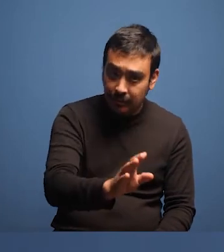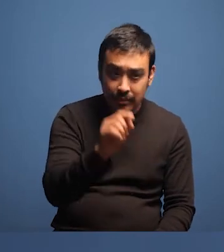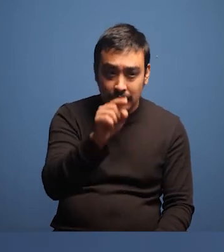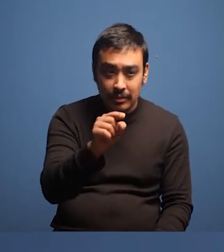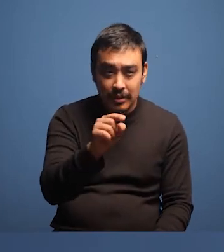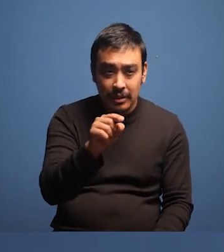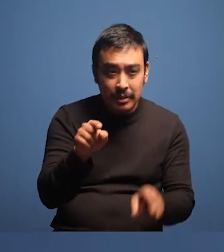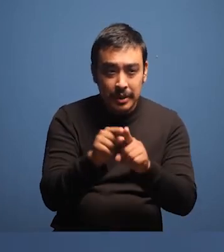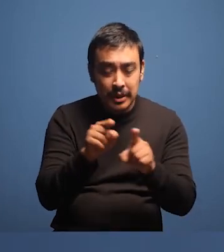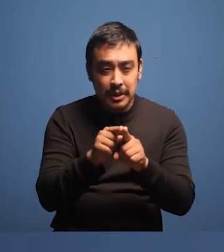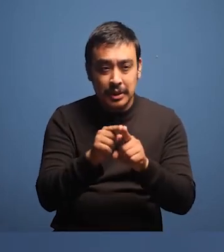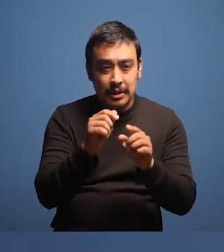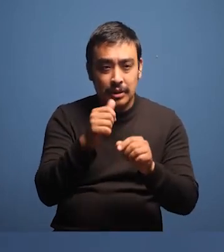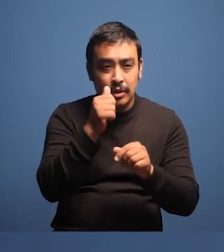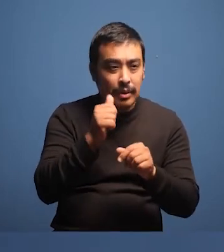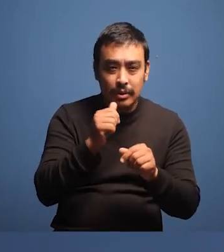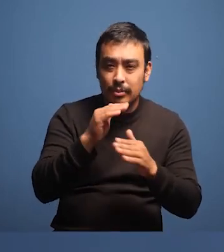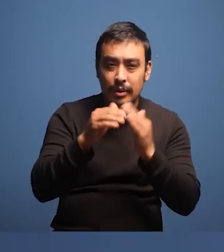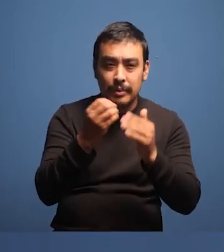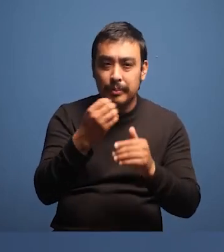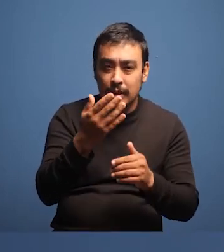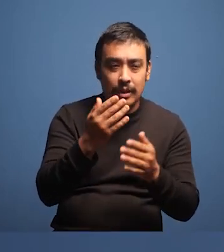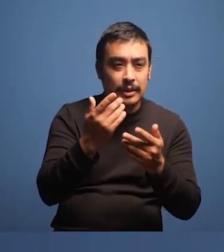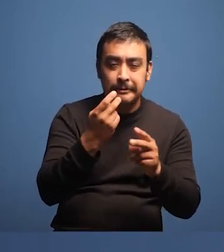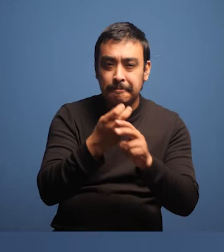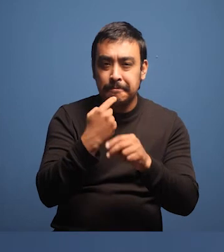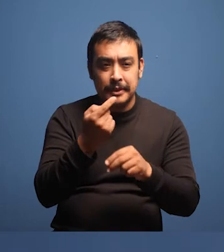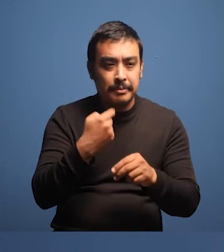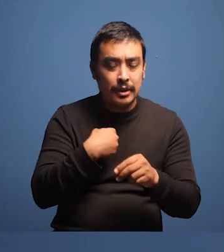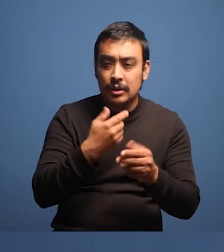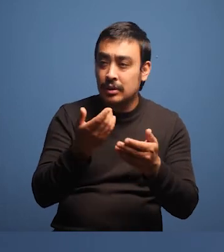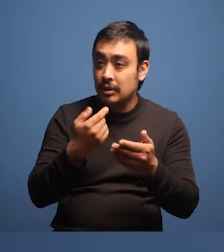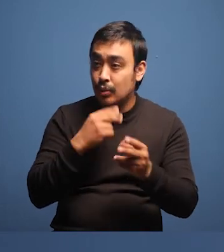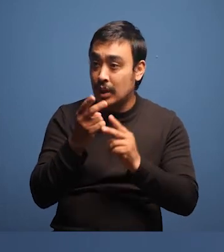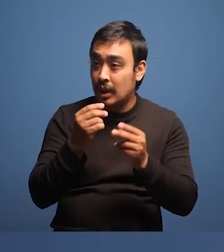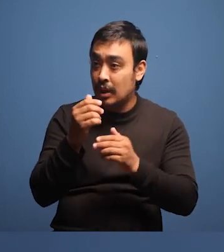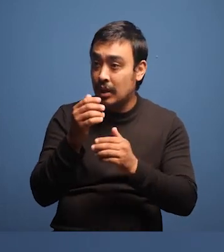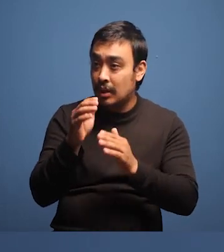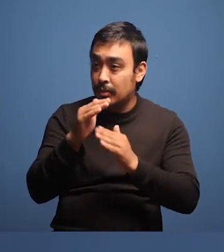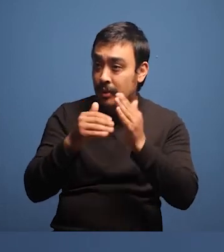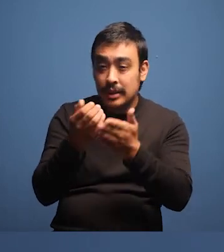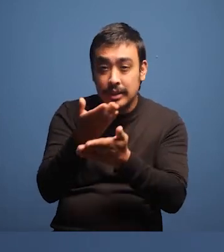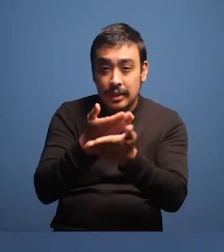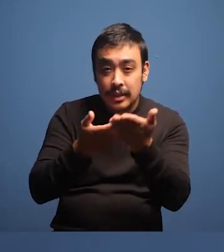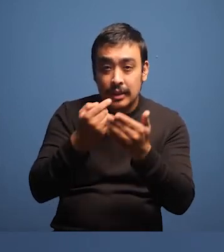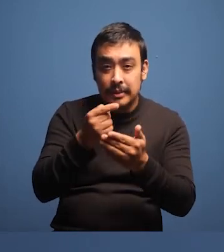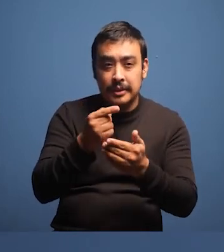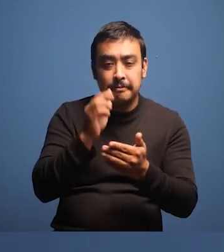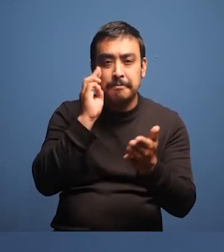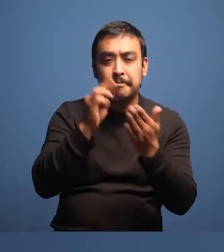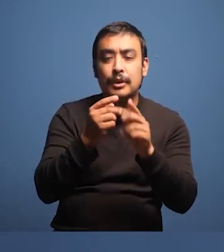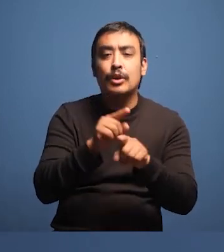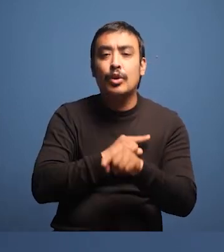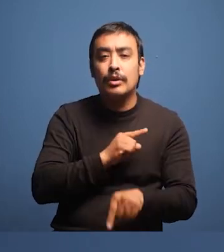तपाईँले ल मतलब फ्यामिलीलाई नभन्ने, कहिलेकाहीँ यति धेरै सेन्सिटिभ कुरा हुन्छ कि मैले त्यो कुरा सेयर गरेँ भने मेरो फ्यामिलीले के भन्देला भनेर मान्छेहरूले सेयर गर्दैन कि।